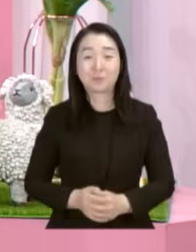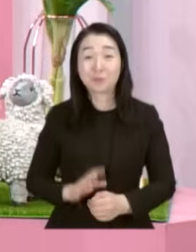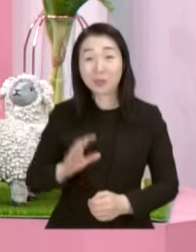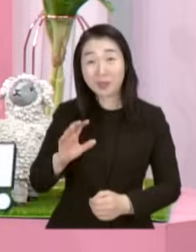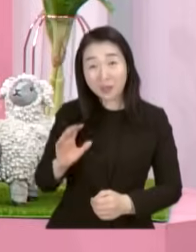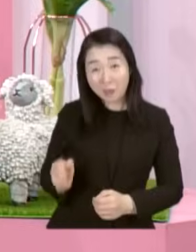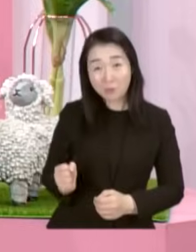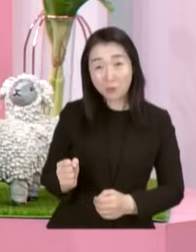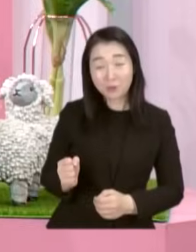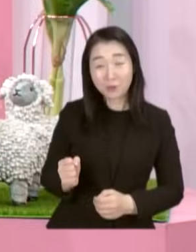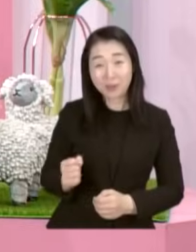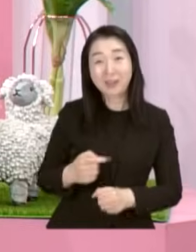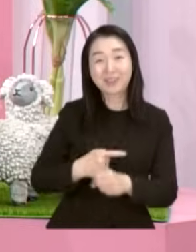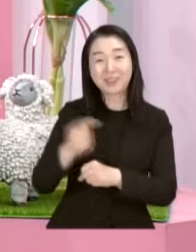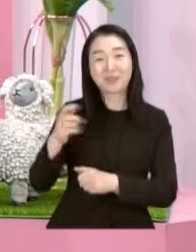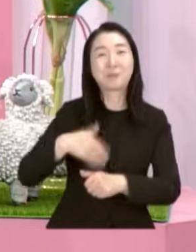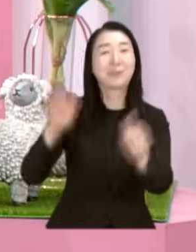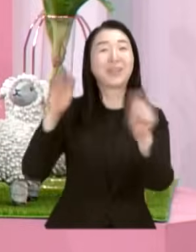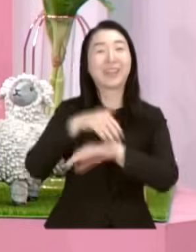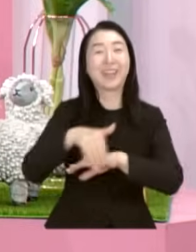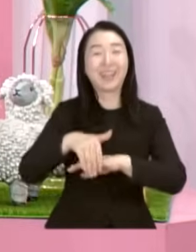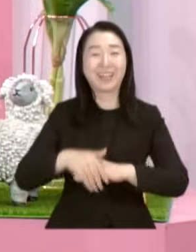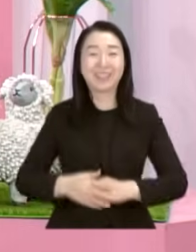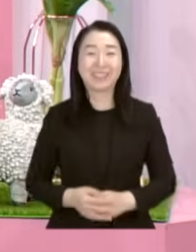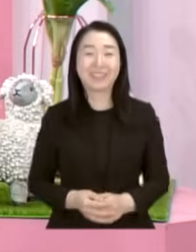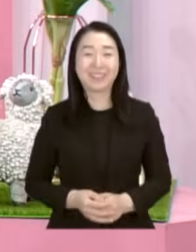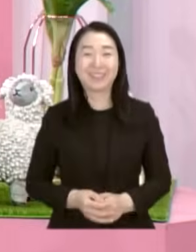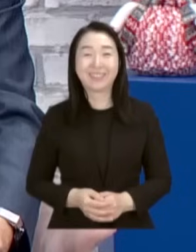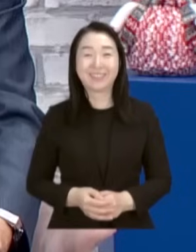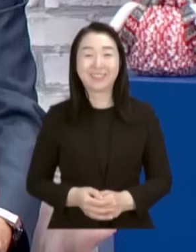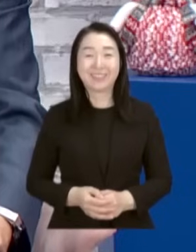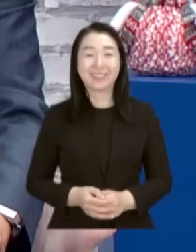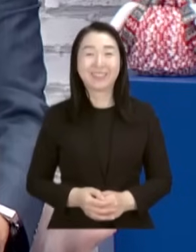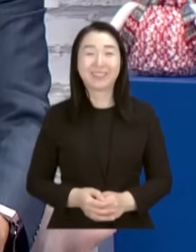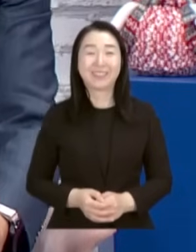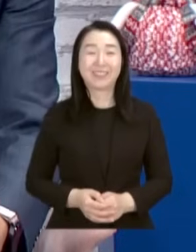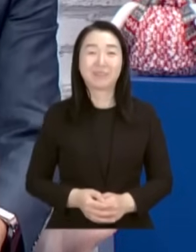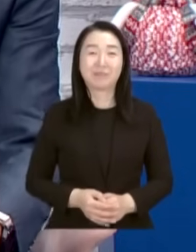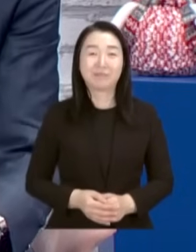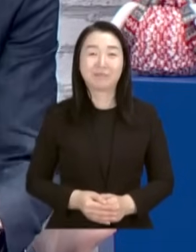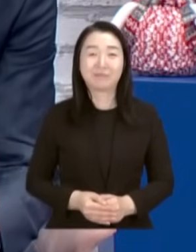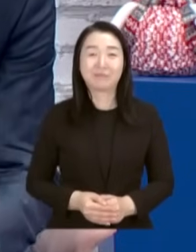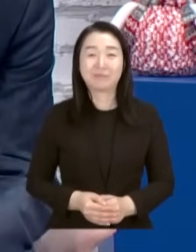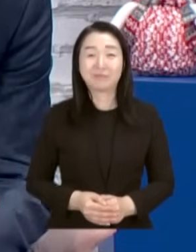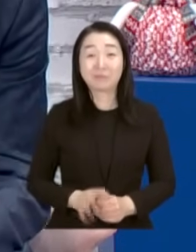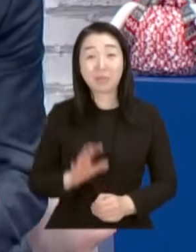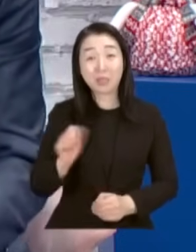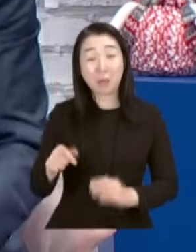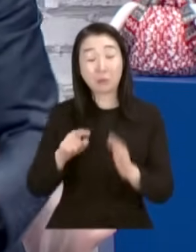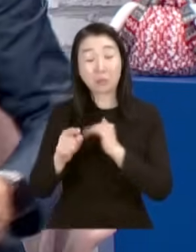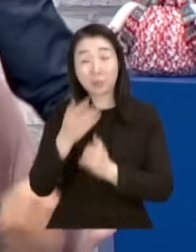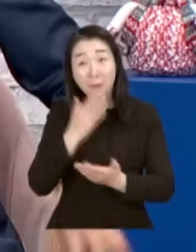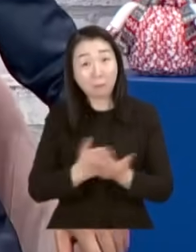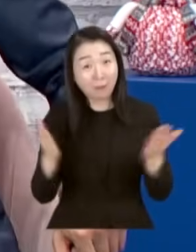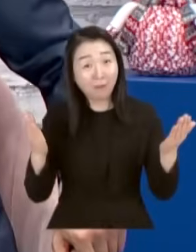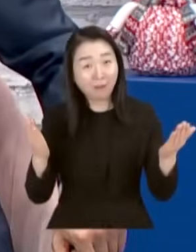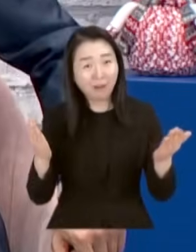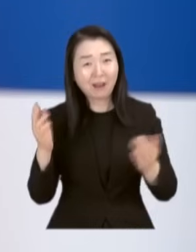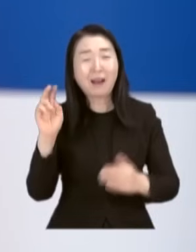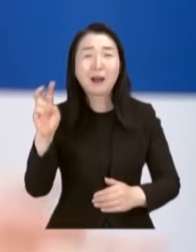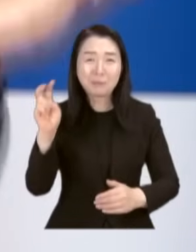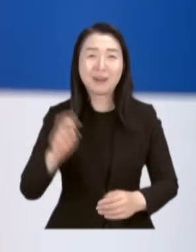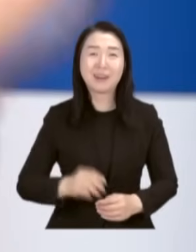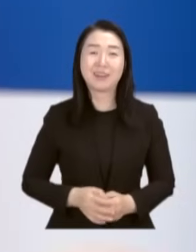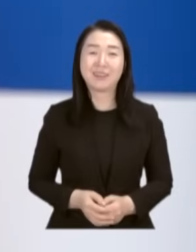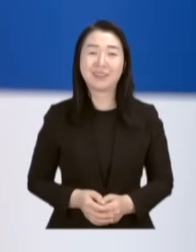네. 캄보디아로 내년에 신혼여행 보내려고 합니다. 아. 이야 근데 캄보디아 가서도 바쁘신 거 아닌가